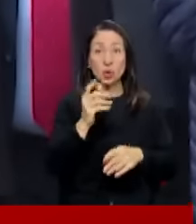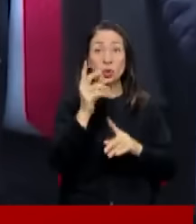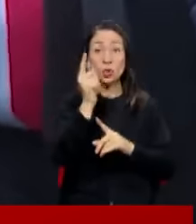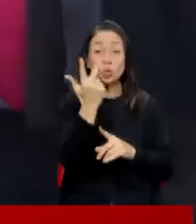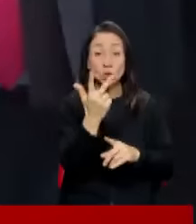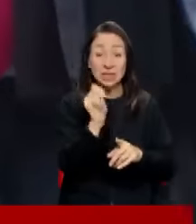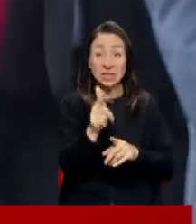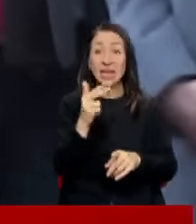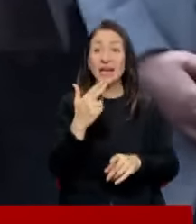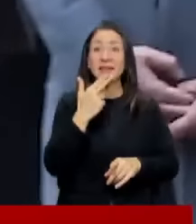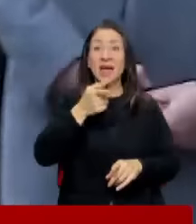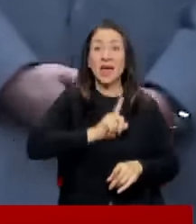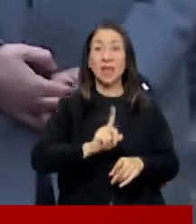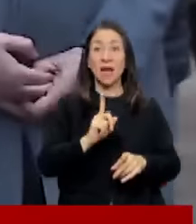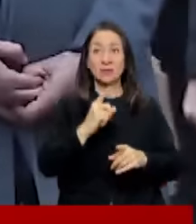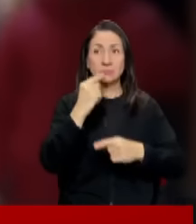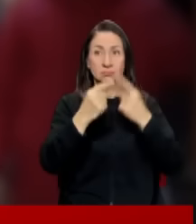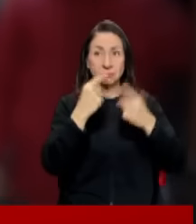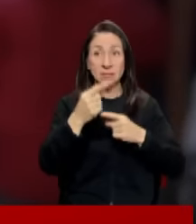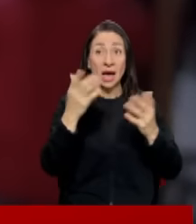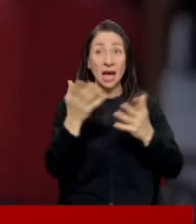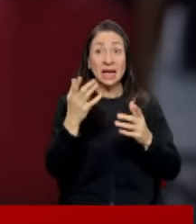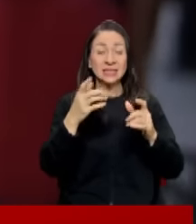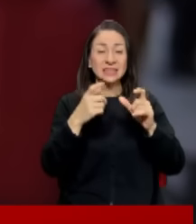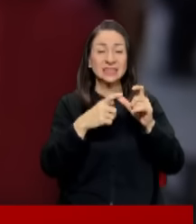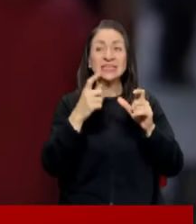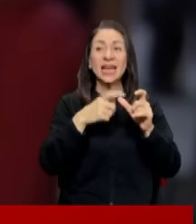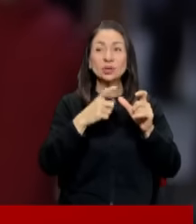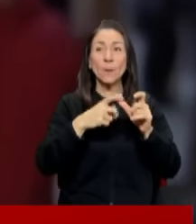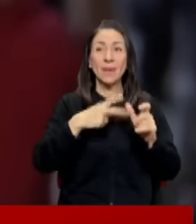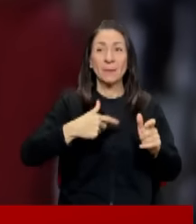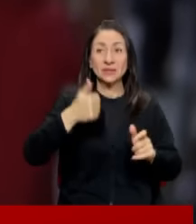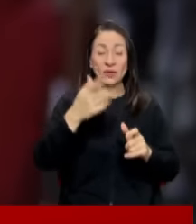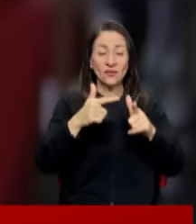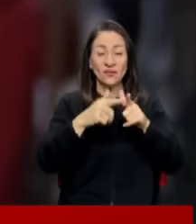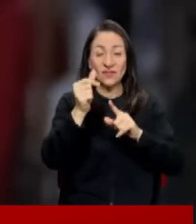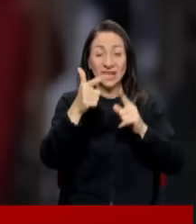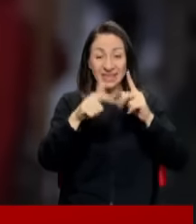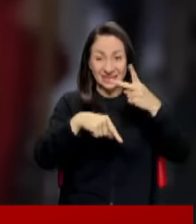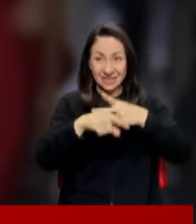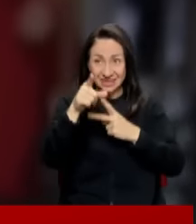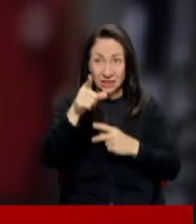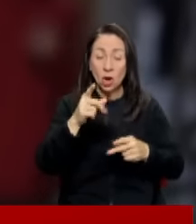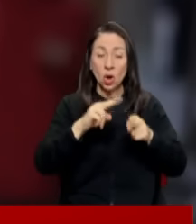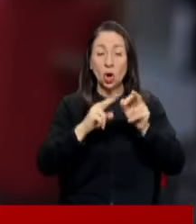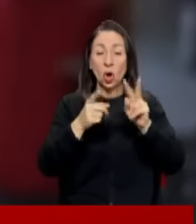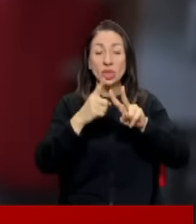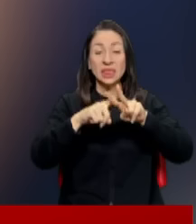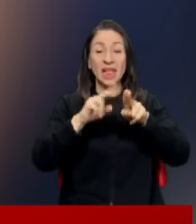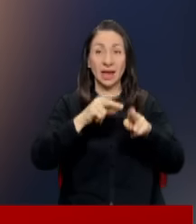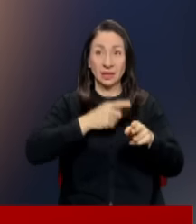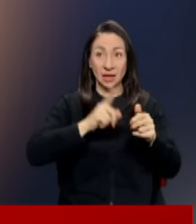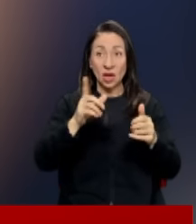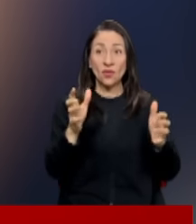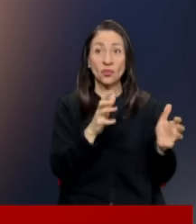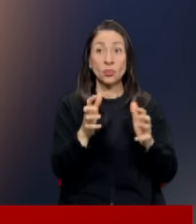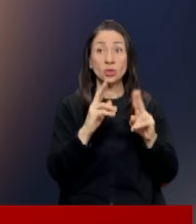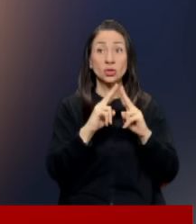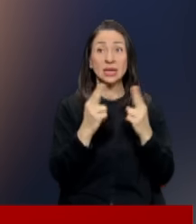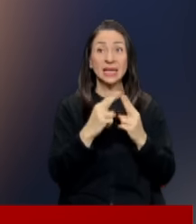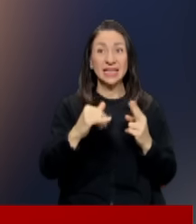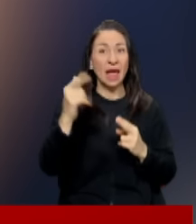içinse kadın adayların ismi güçlendi. Halen Selçuk Belediye Başkanı olan Filiz Ceritlioğlu konak adayı olarak konuşulurken futbol